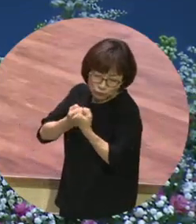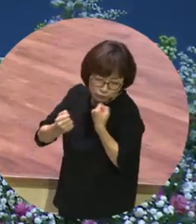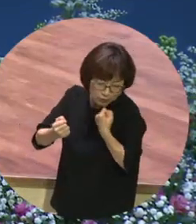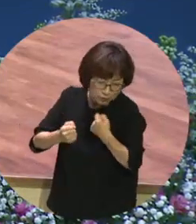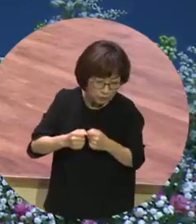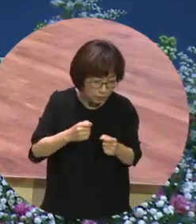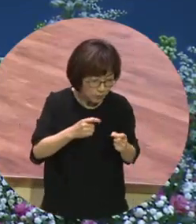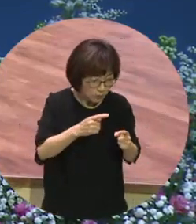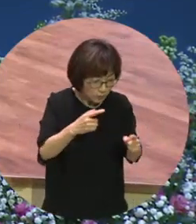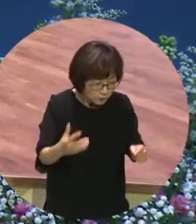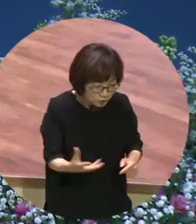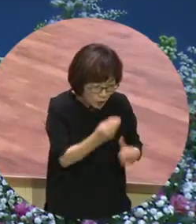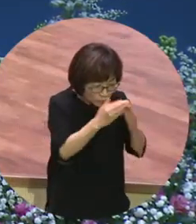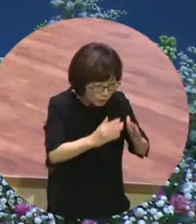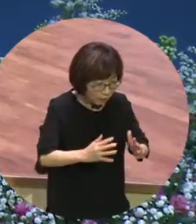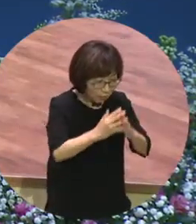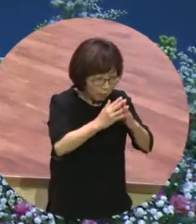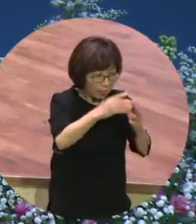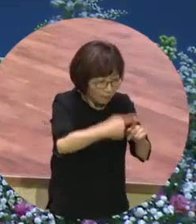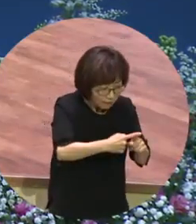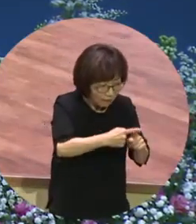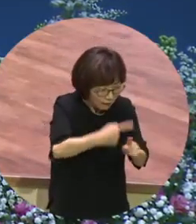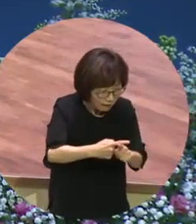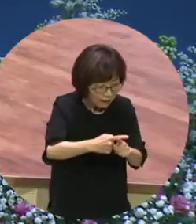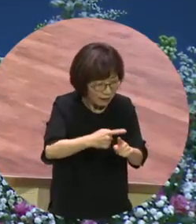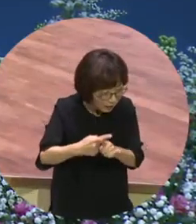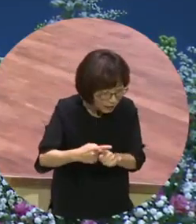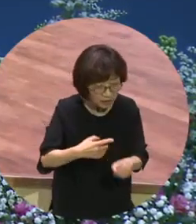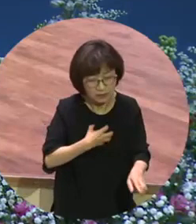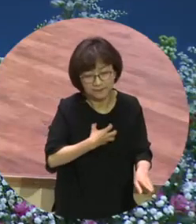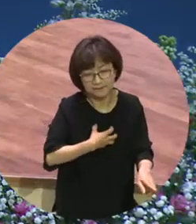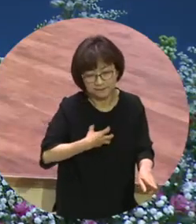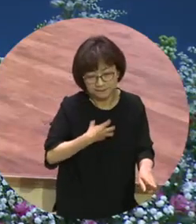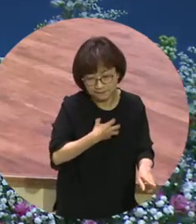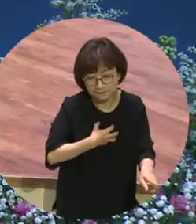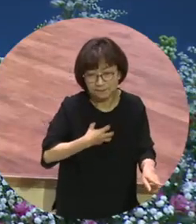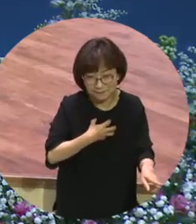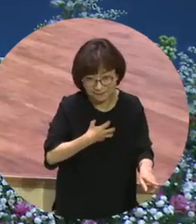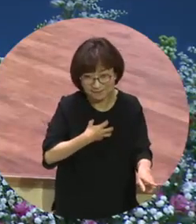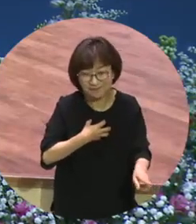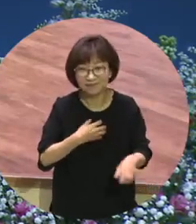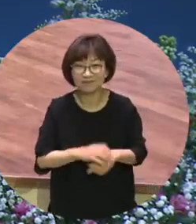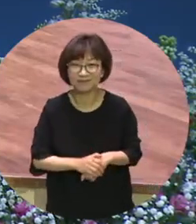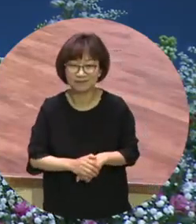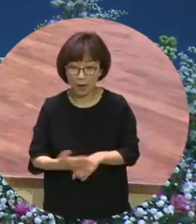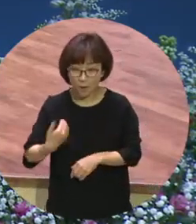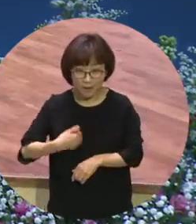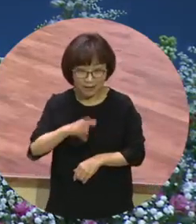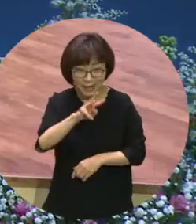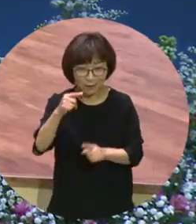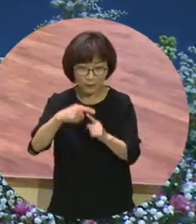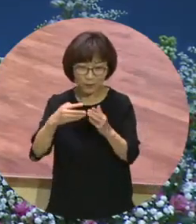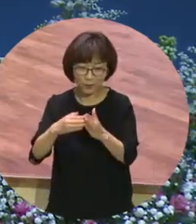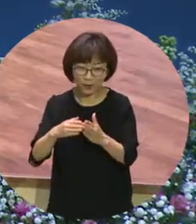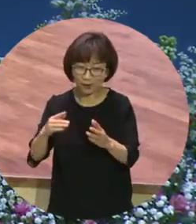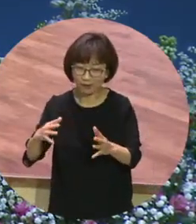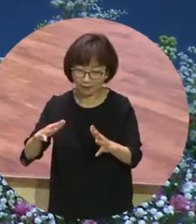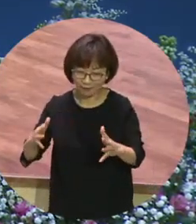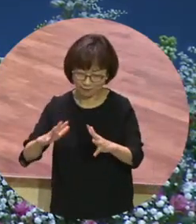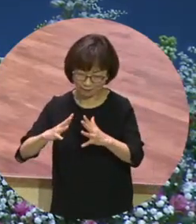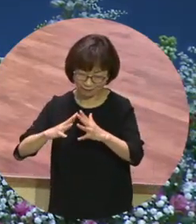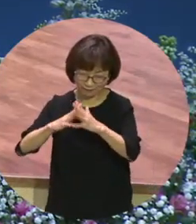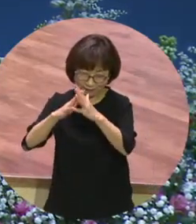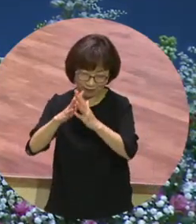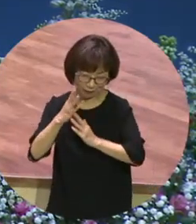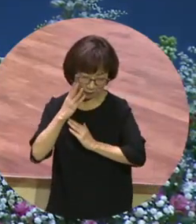당한다니까. 이 교회 이렇게 어려움없이 무사히 지내고 하나님 큰 은혜 좀 믿으시 바랍니다.